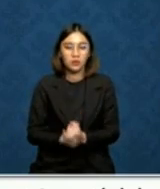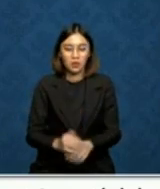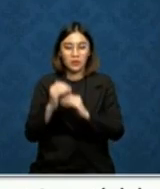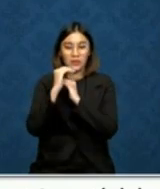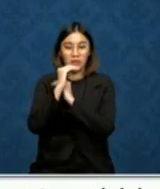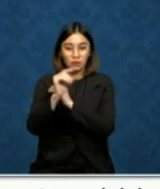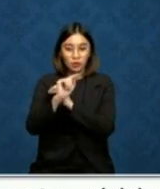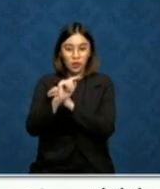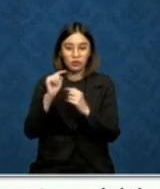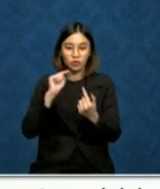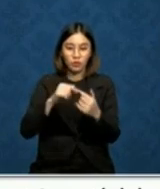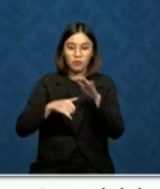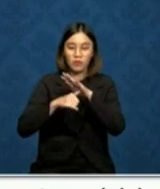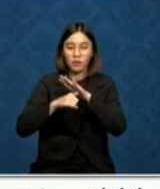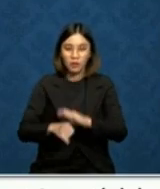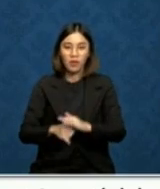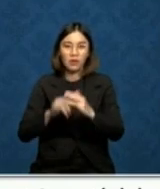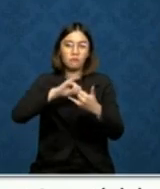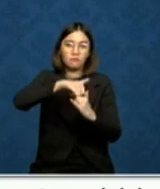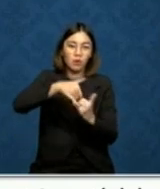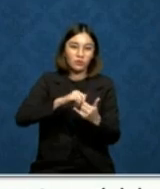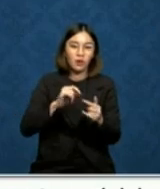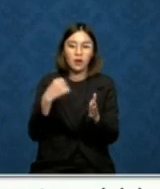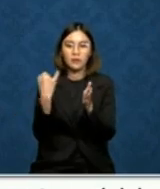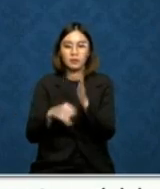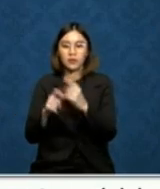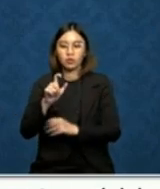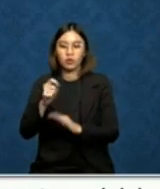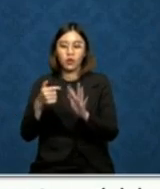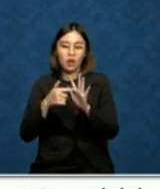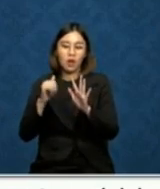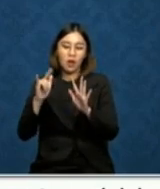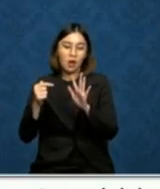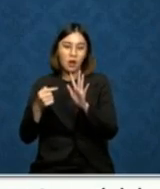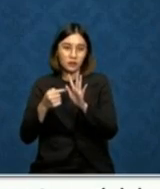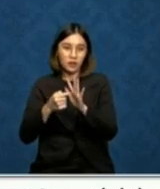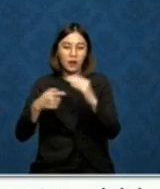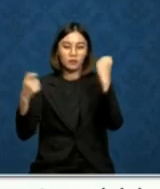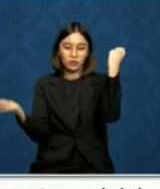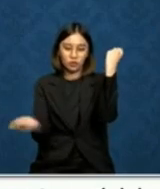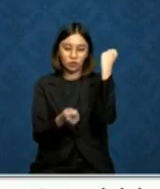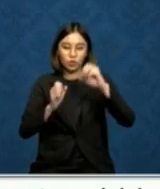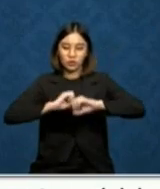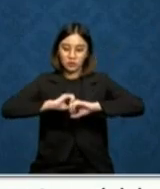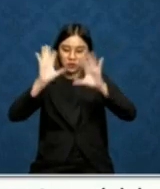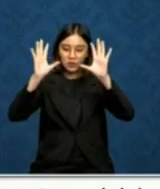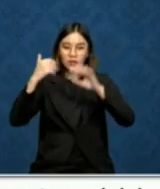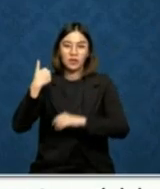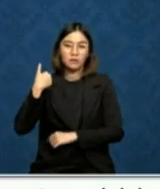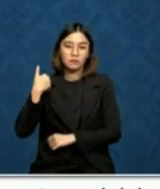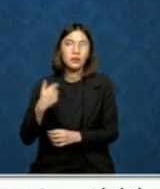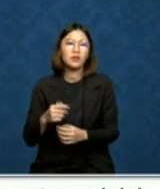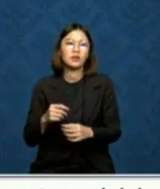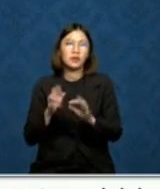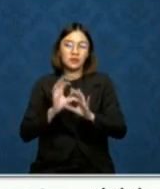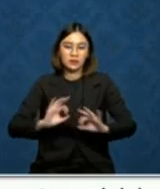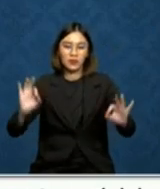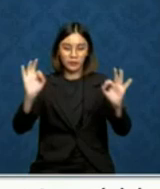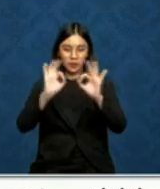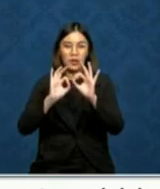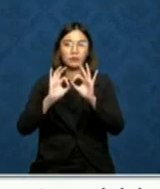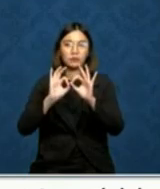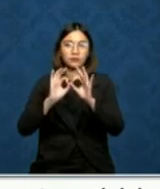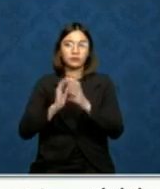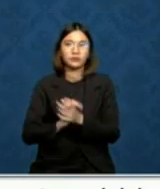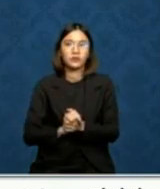หนดให้การคุกคามทางเพศเป็นความผิดทางอาญาพร้อมบทลงโทษที่ชัดเจนจึงมีความจำเป็น